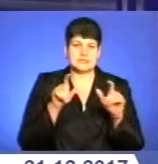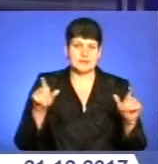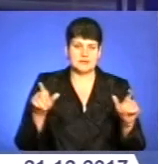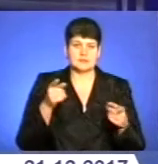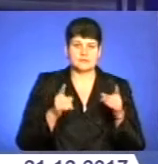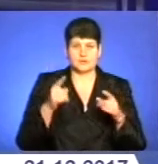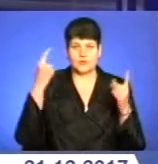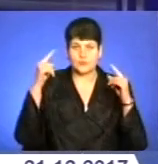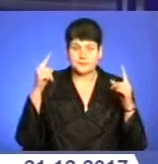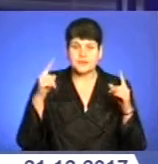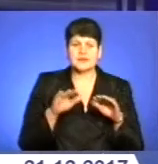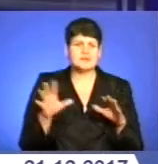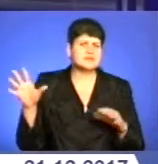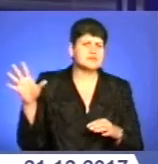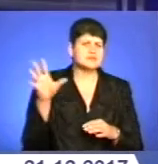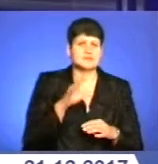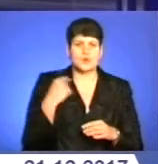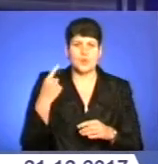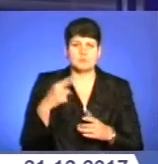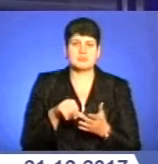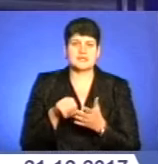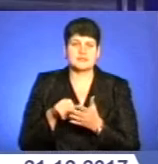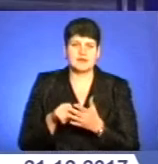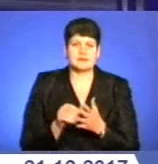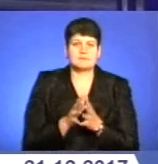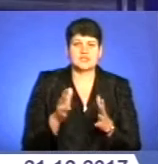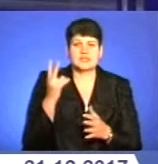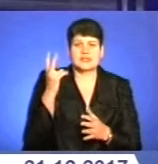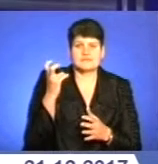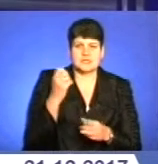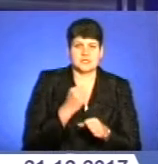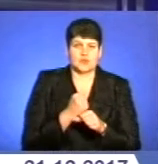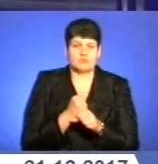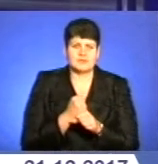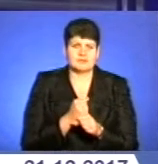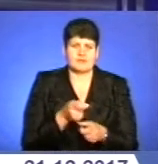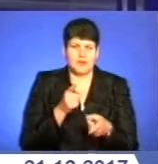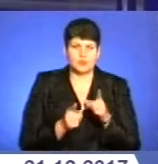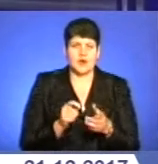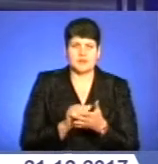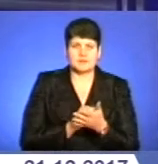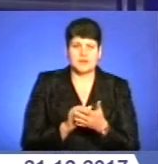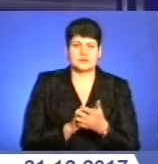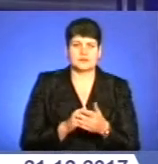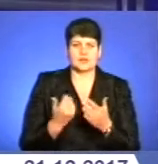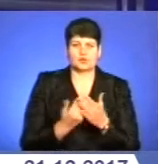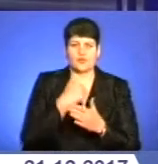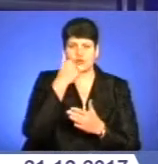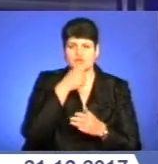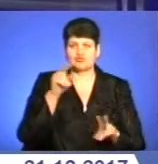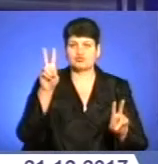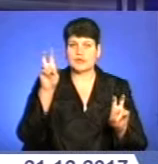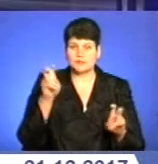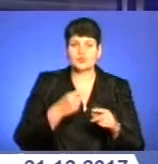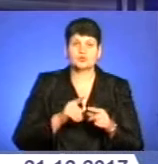творчості. Діти з усієї області представили більше 200 робіт із натуральних матеріалів на новорічну тему. Таку